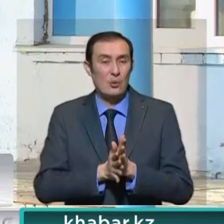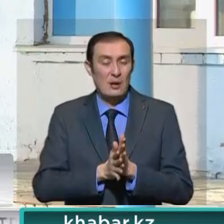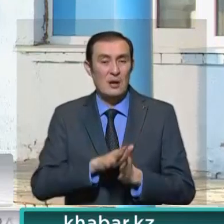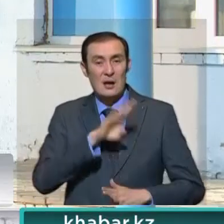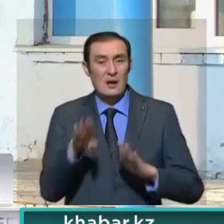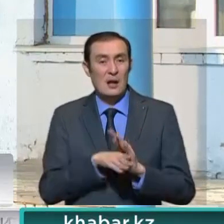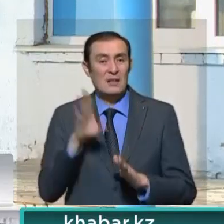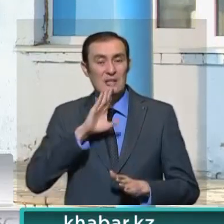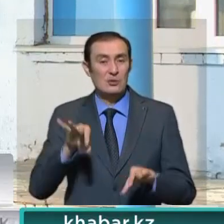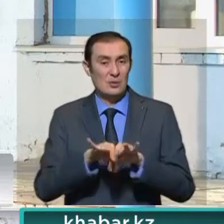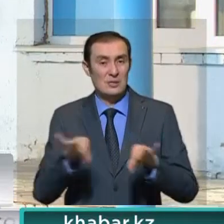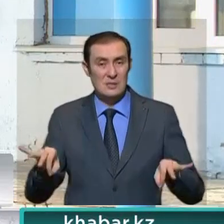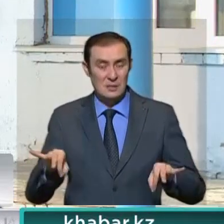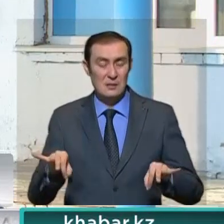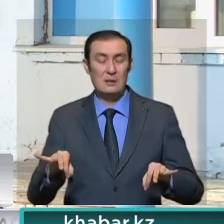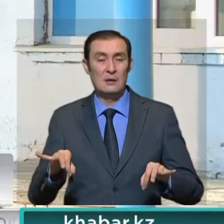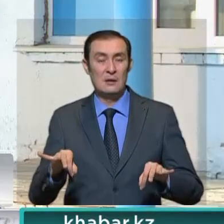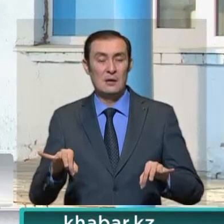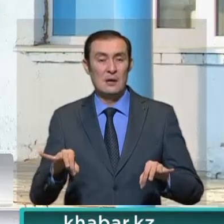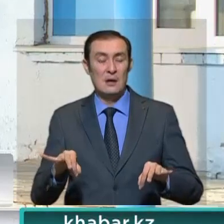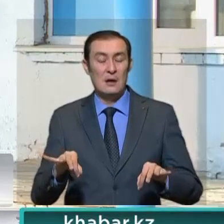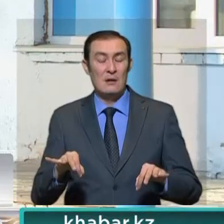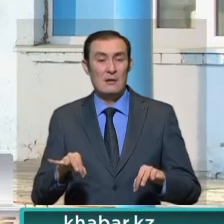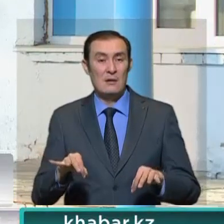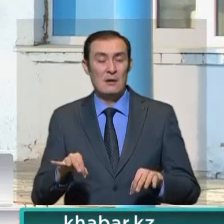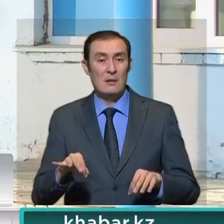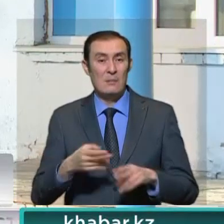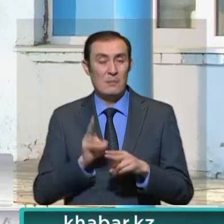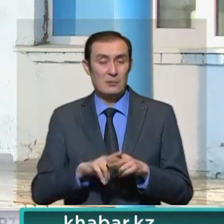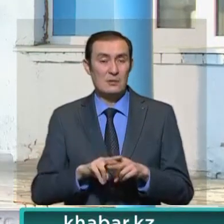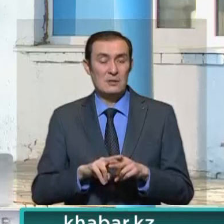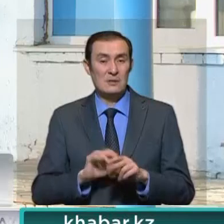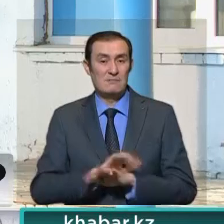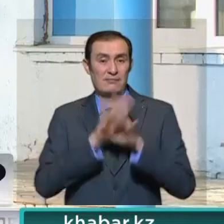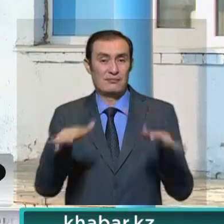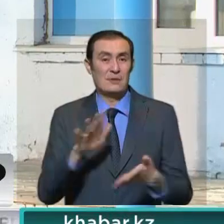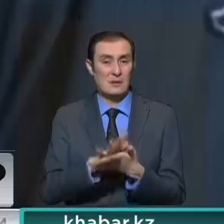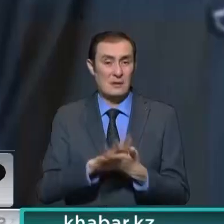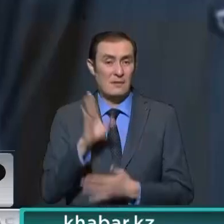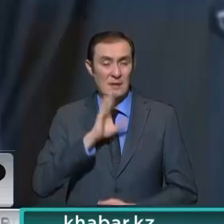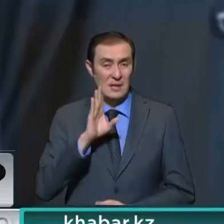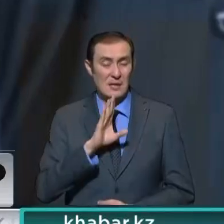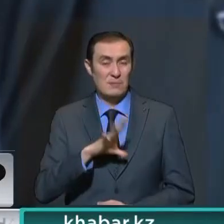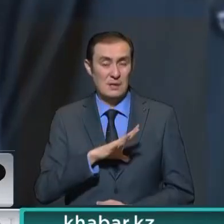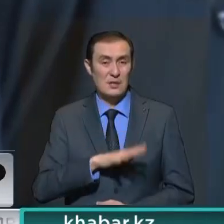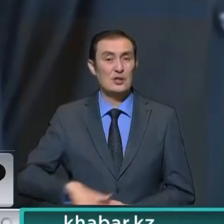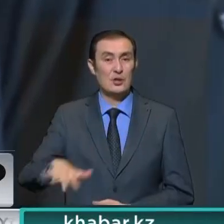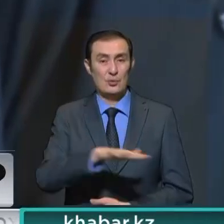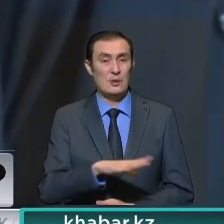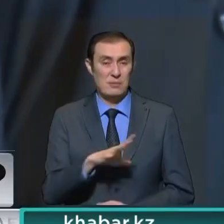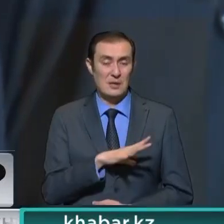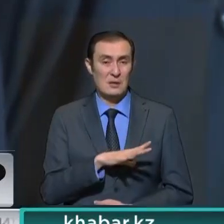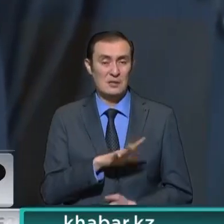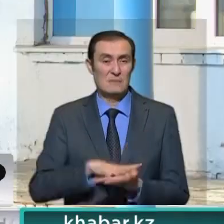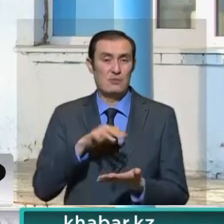канализационной сети в ходе которой то есть произошел из колодца и была загрязнена данная